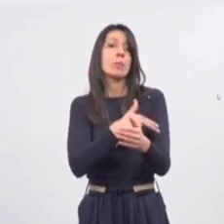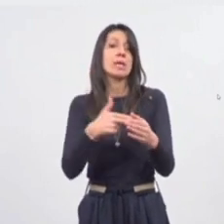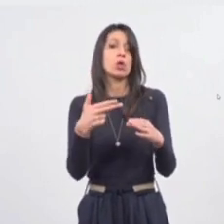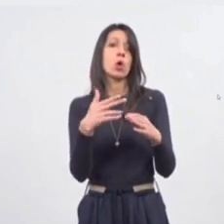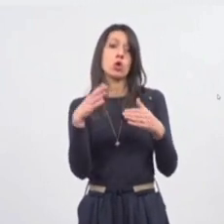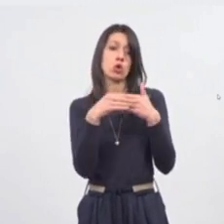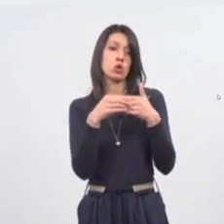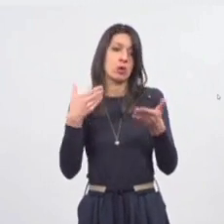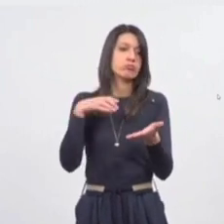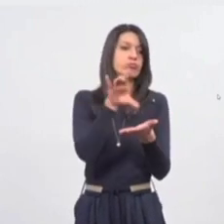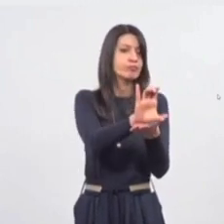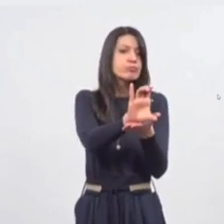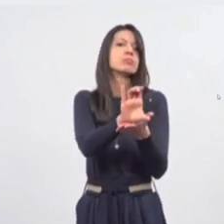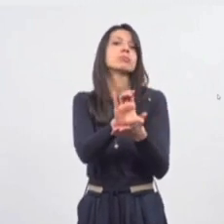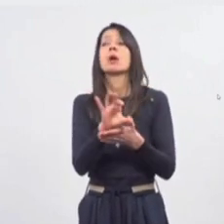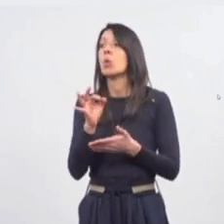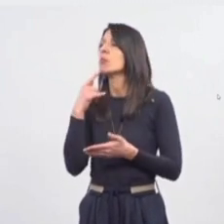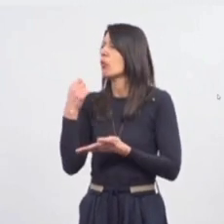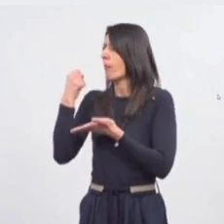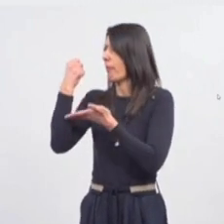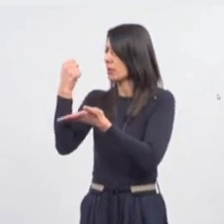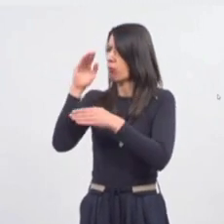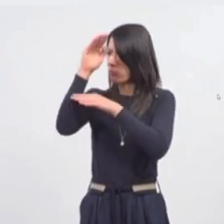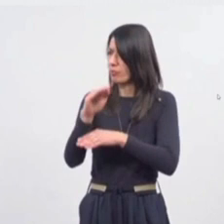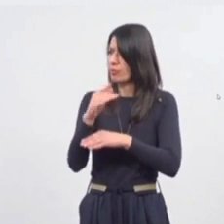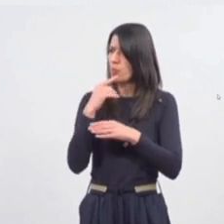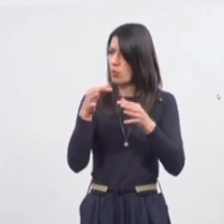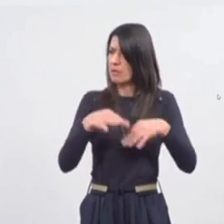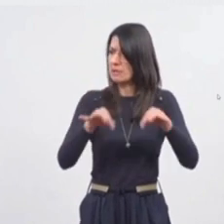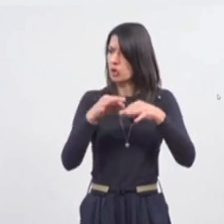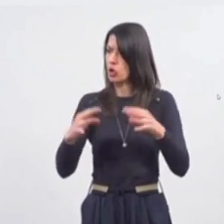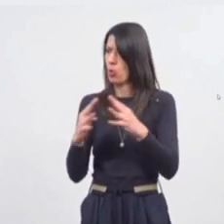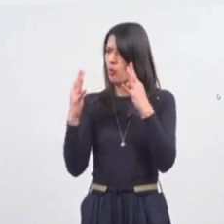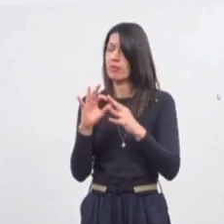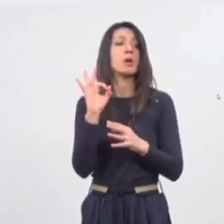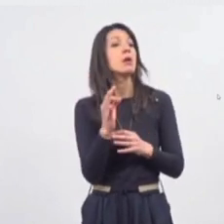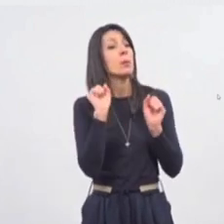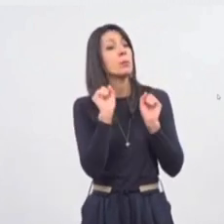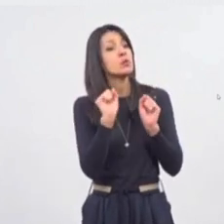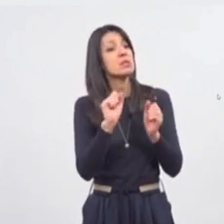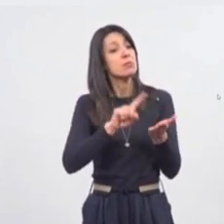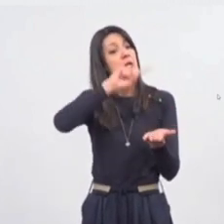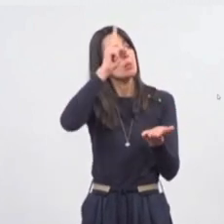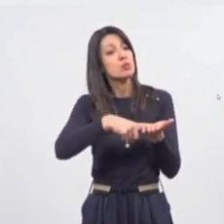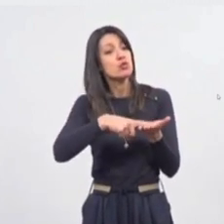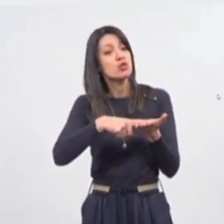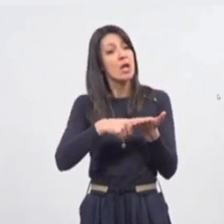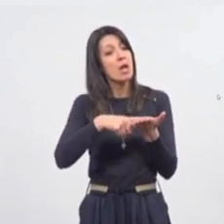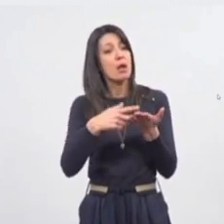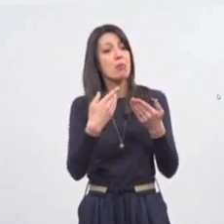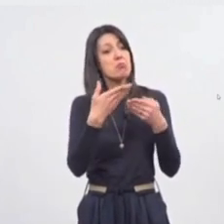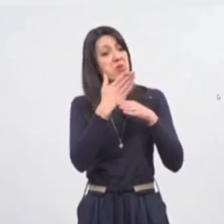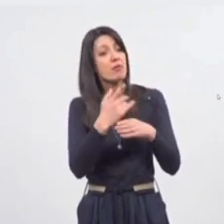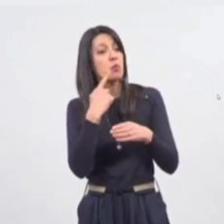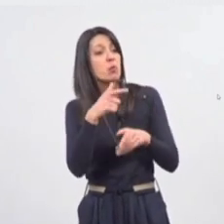patrimoines dans les zones de conflit, oui. Par ailleurs, il est question également de débloquer des budgets pour accueillir des artistes, des journalistes et des